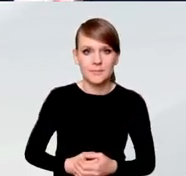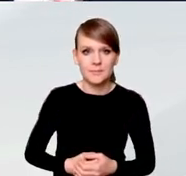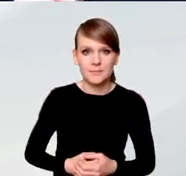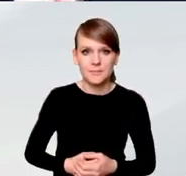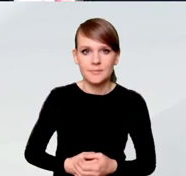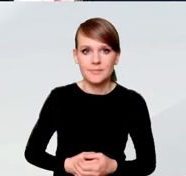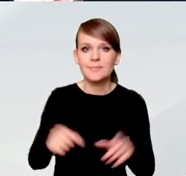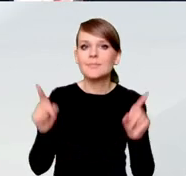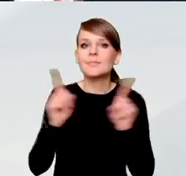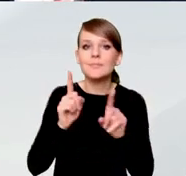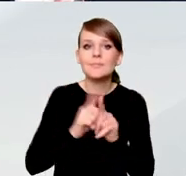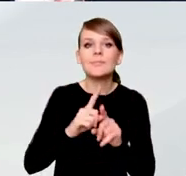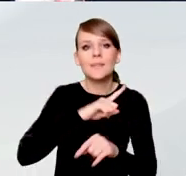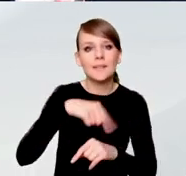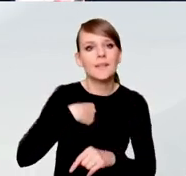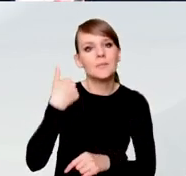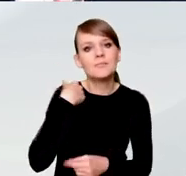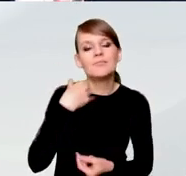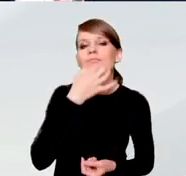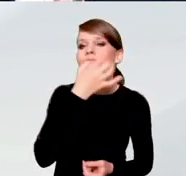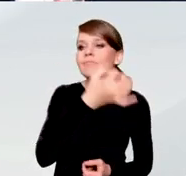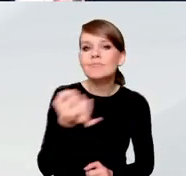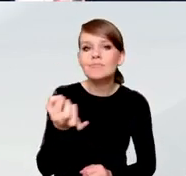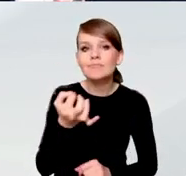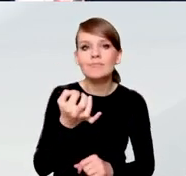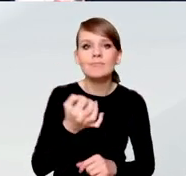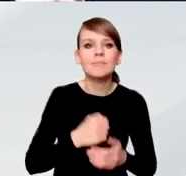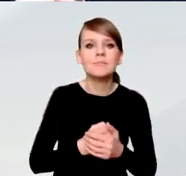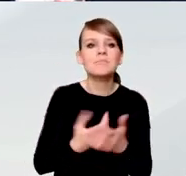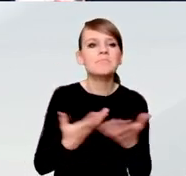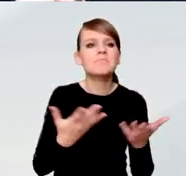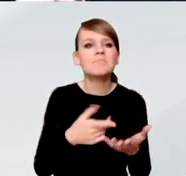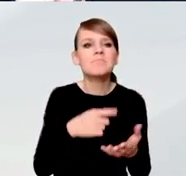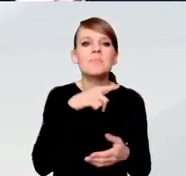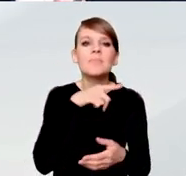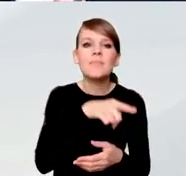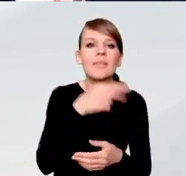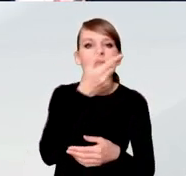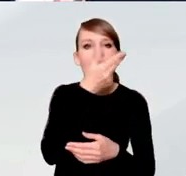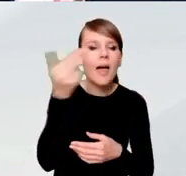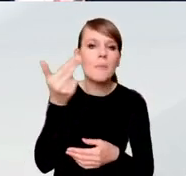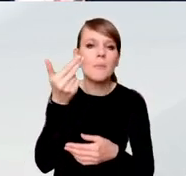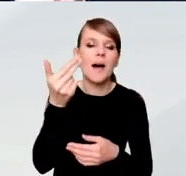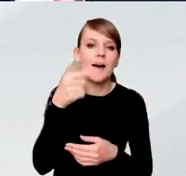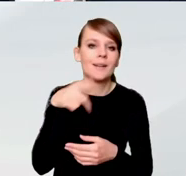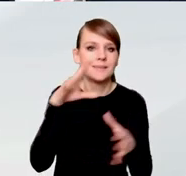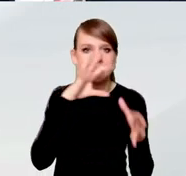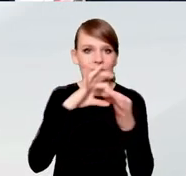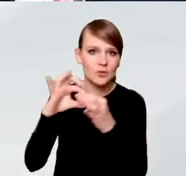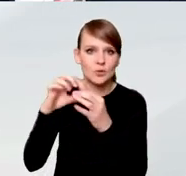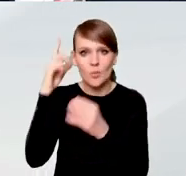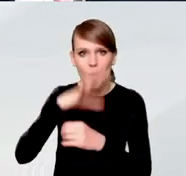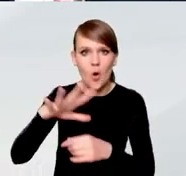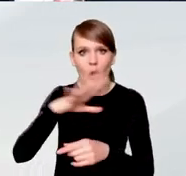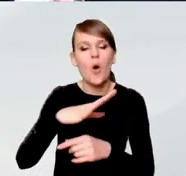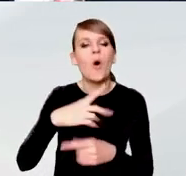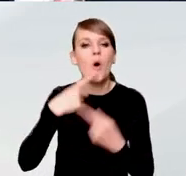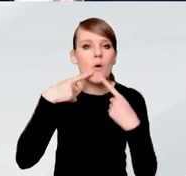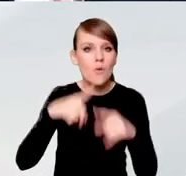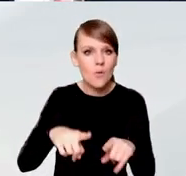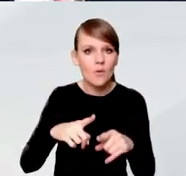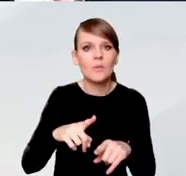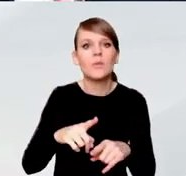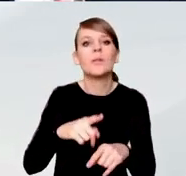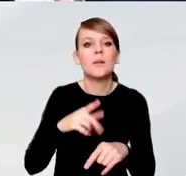Zapytaliśmy też o zajęcia, na których poruszane są treści związane ze społeczną odpowiedzialnością.